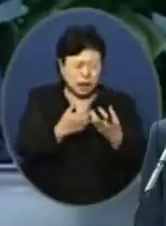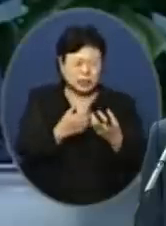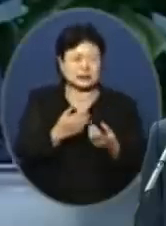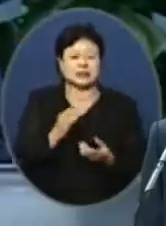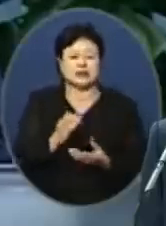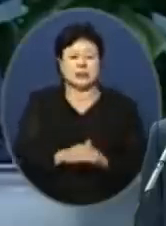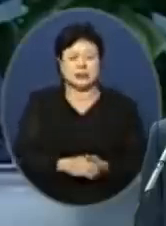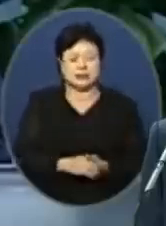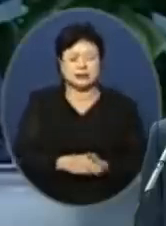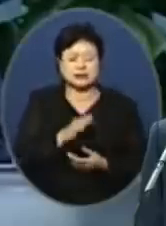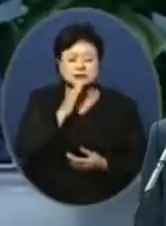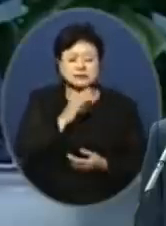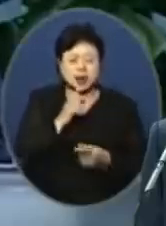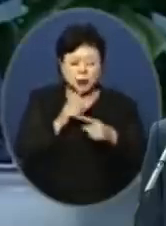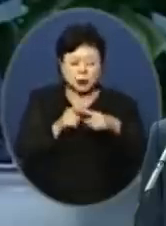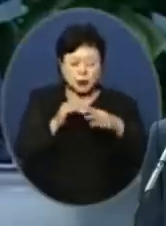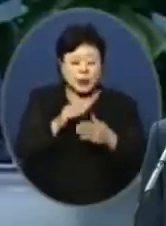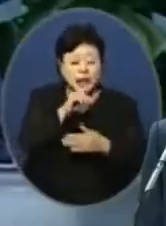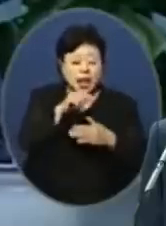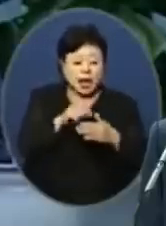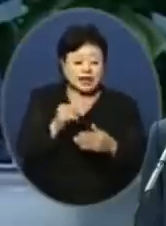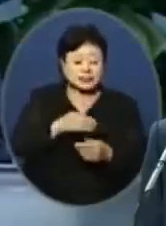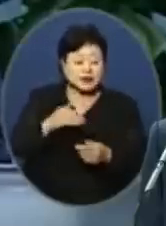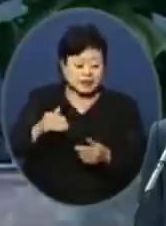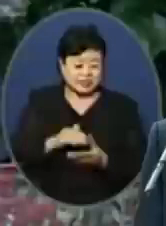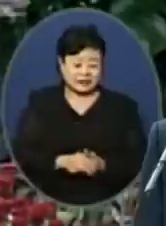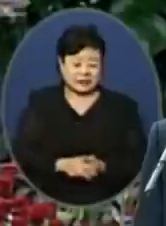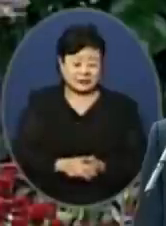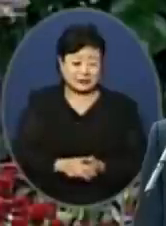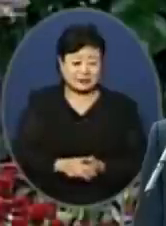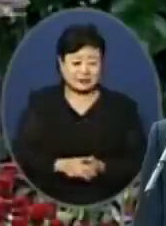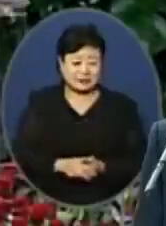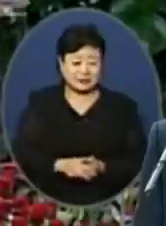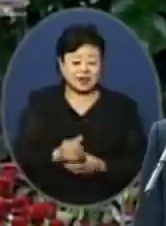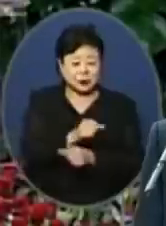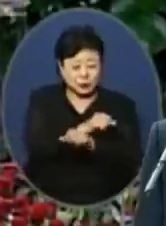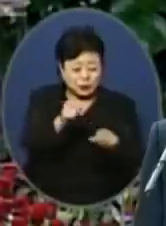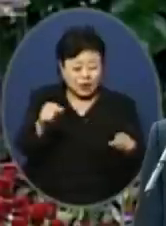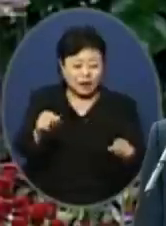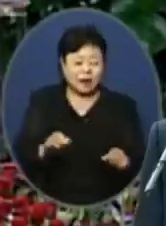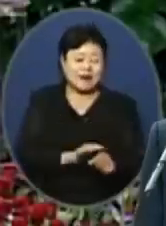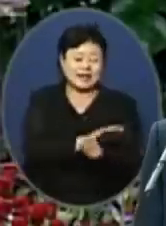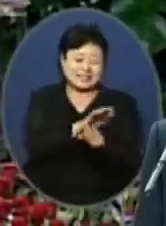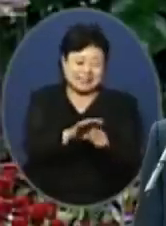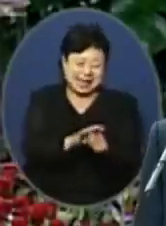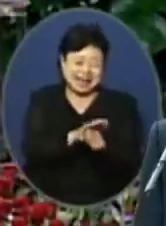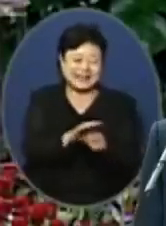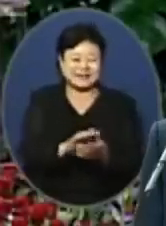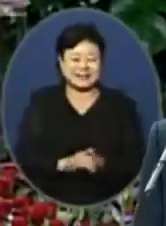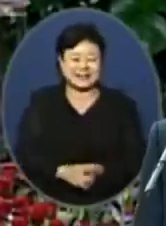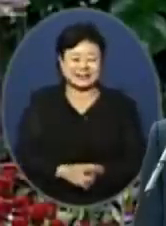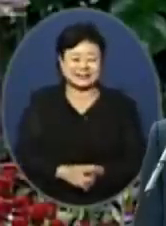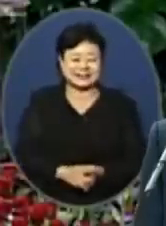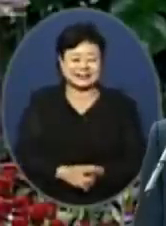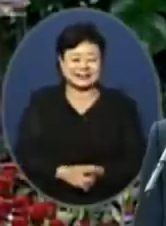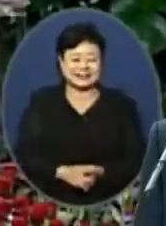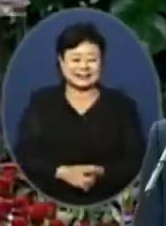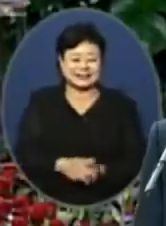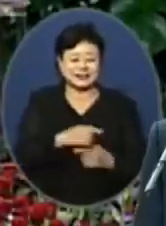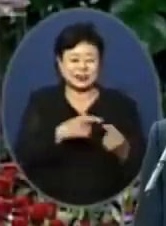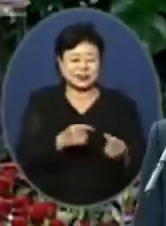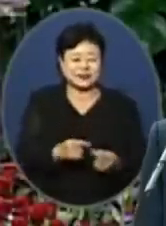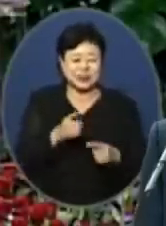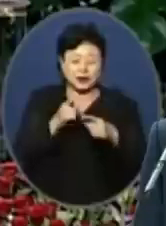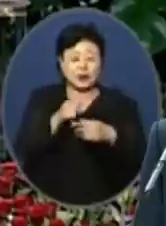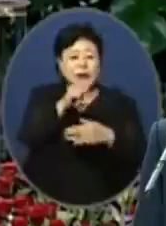것입니다. 참으로 교회 안의 정의는 용서와 사랑인 것입니다. 한번 따라 말씀해주세요.